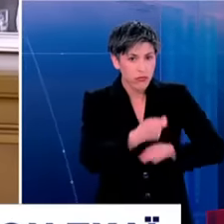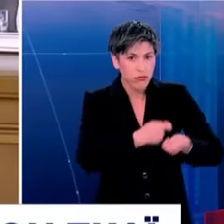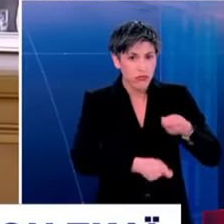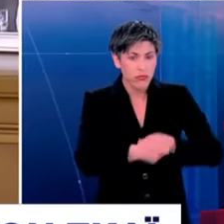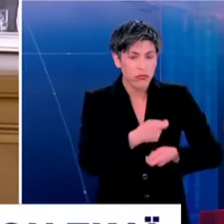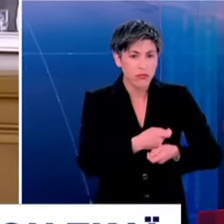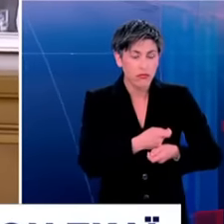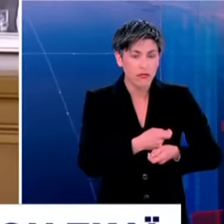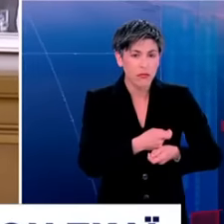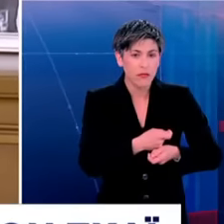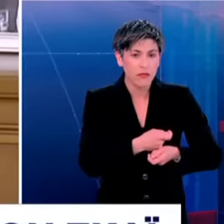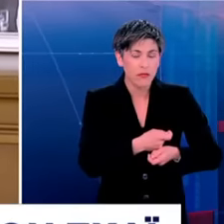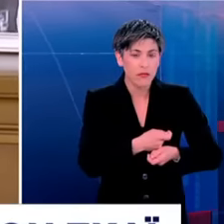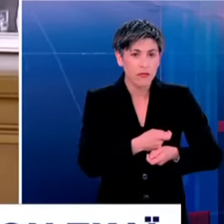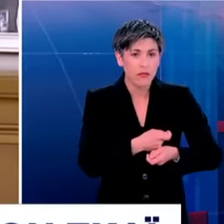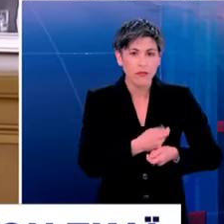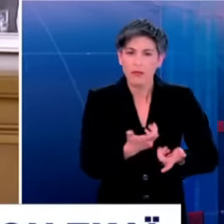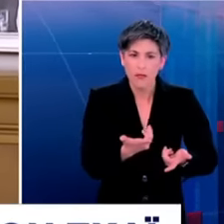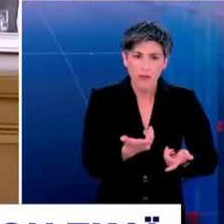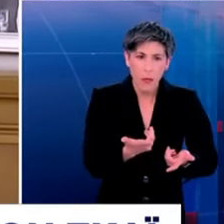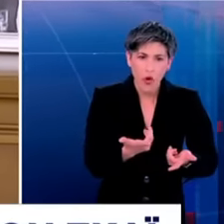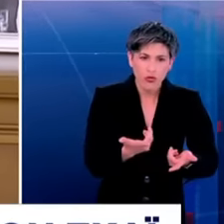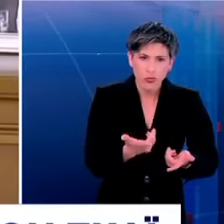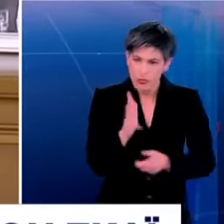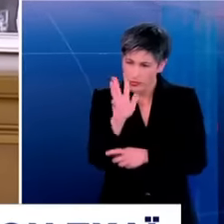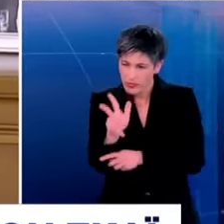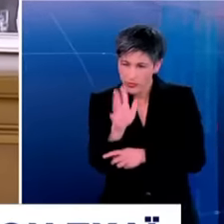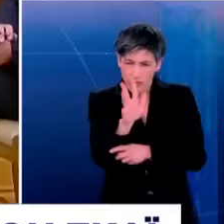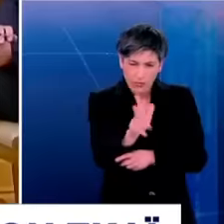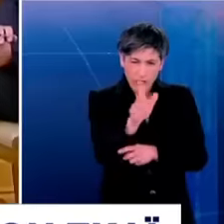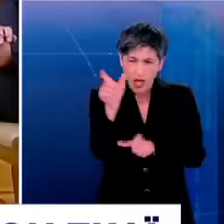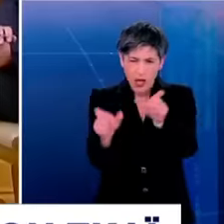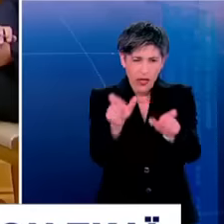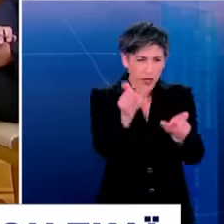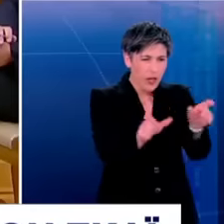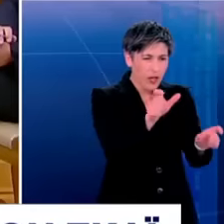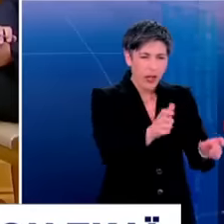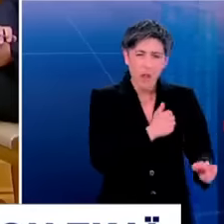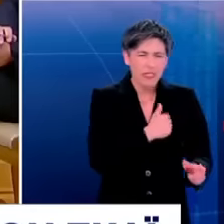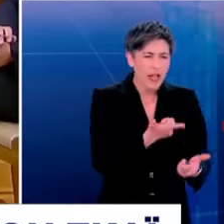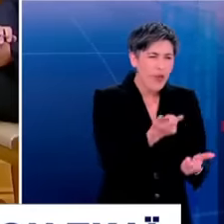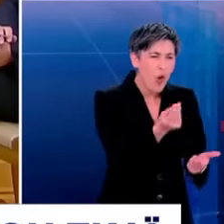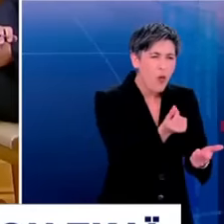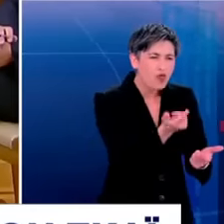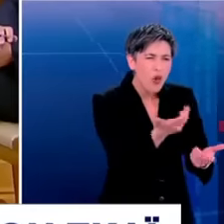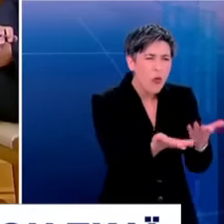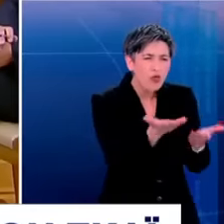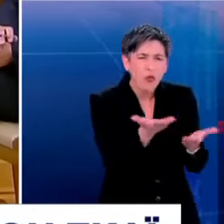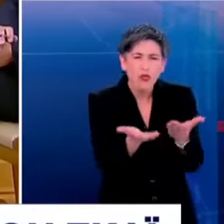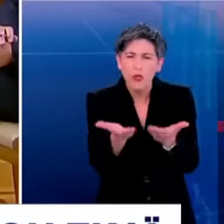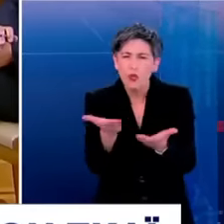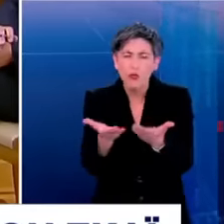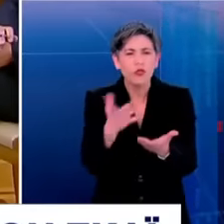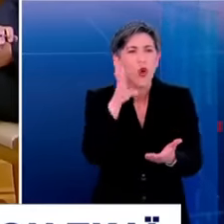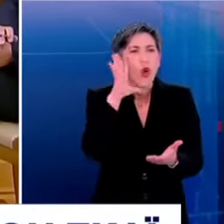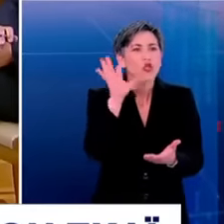χριστιανόμετρο, το οποίο θα πρέπει να μετρά την ένταση της πίστης του καθενός για να μπει κάποιος σε μια εκκλησία, σε ένα ναό,